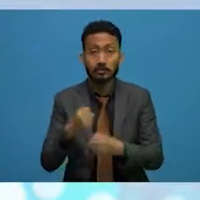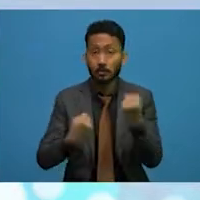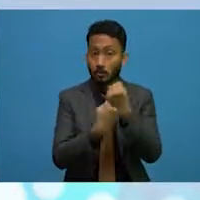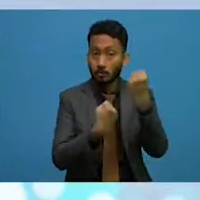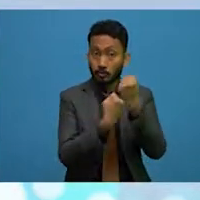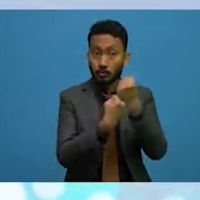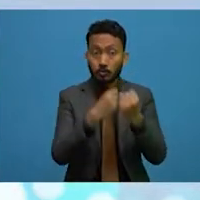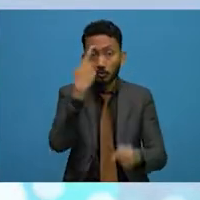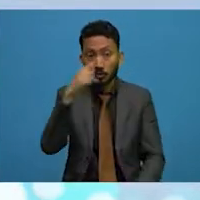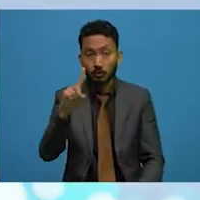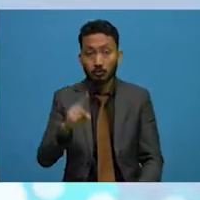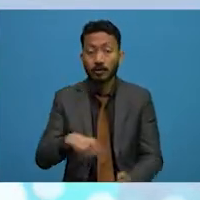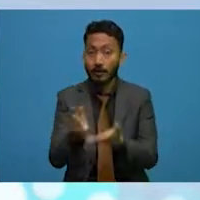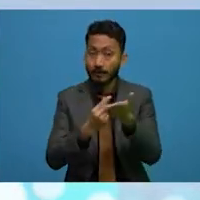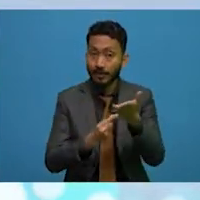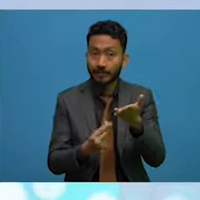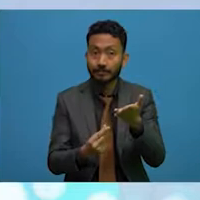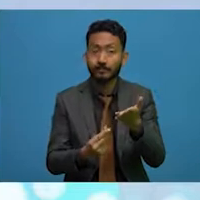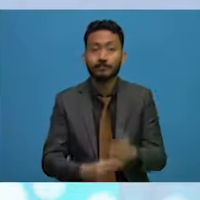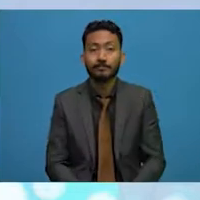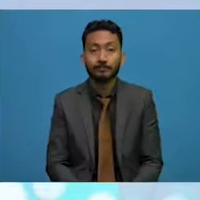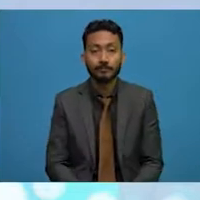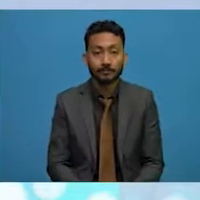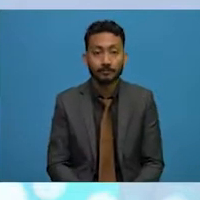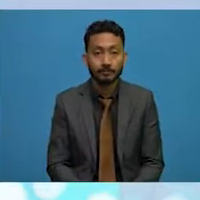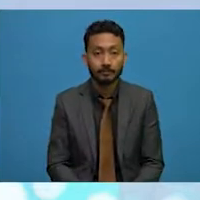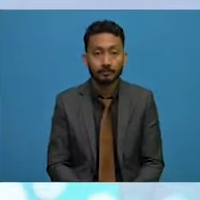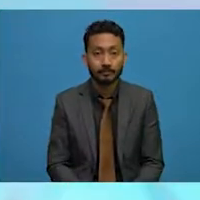sebagai sokongan kepada grafik yang dipaparkan.